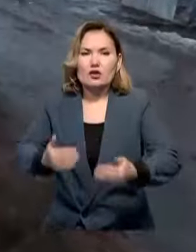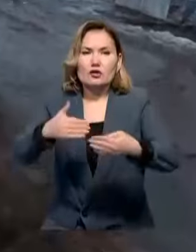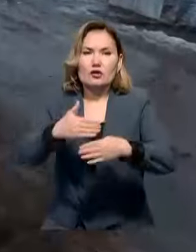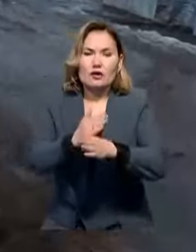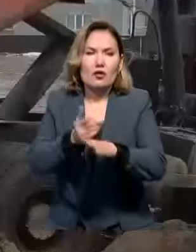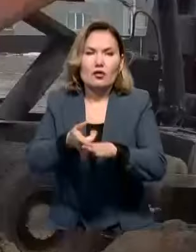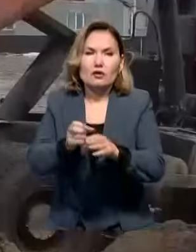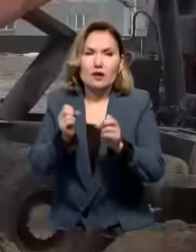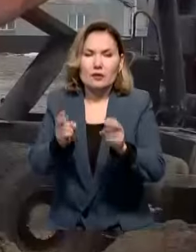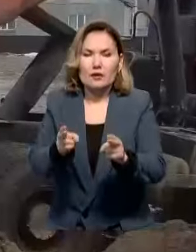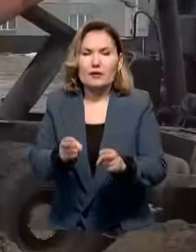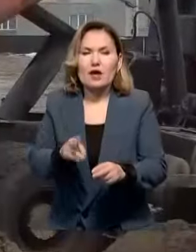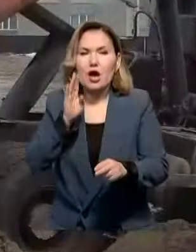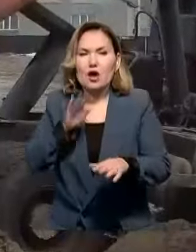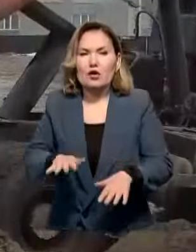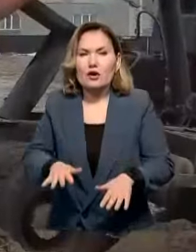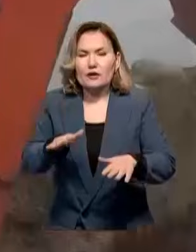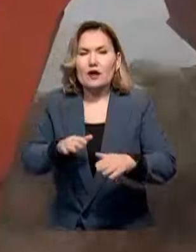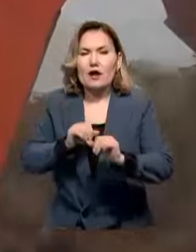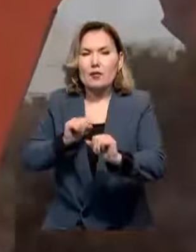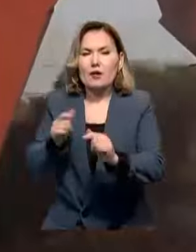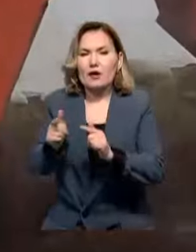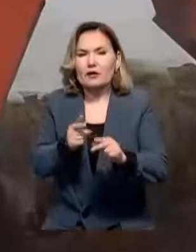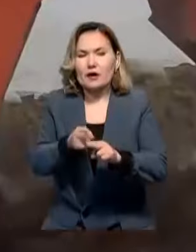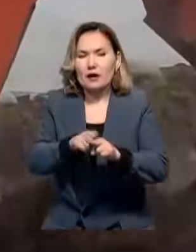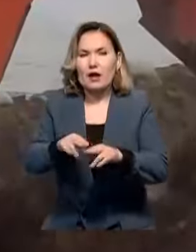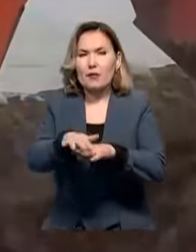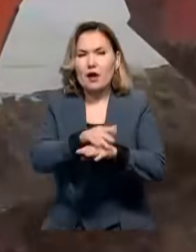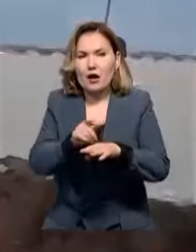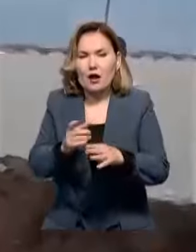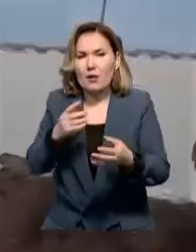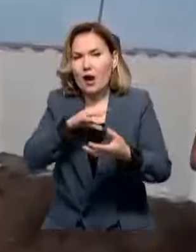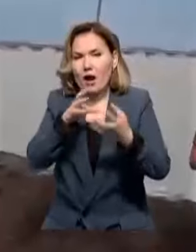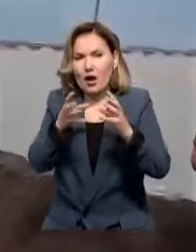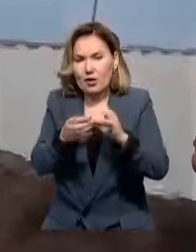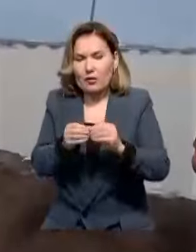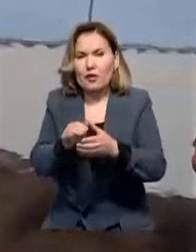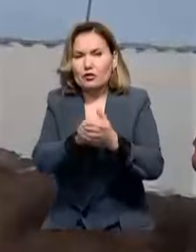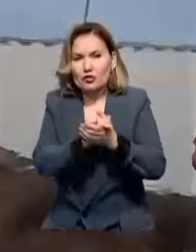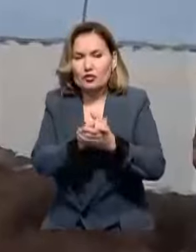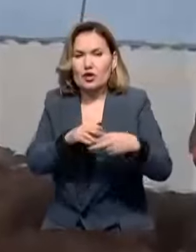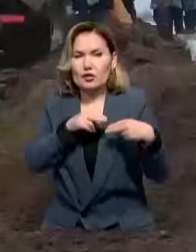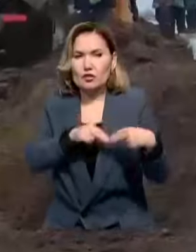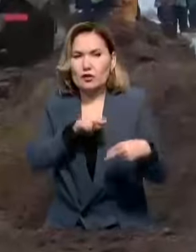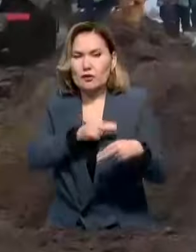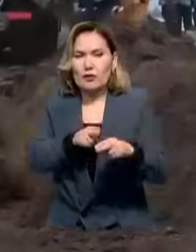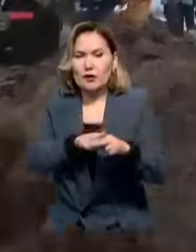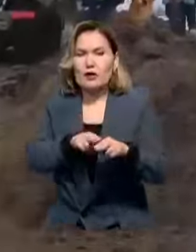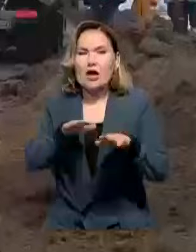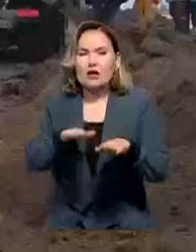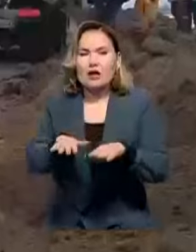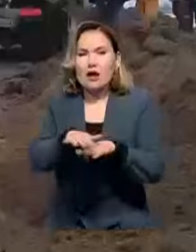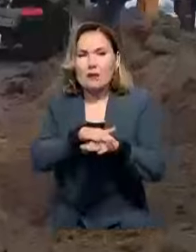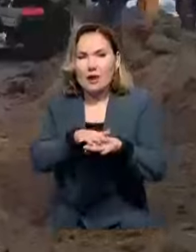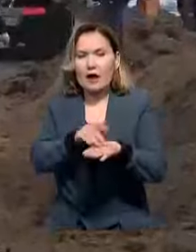тасуы мүмкін дейді. Тасқын судың бетін қайтаруға жұмылған Амангелді жұртының ауыз бірлігі көпке үлгі боларлықтай. Жергілікті халық төтенше